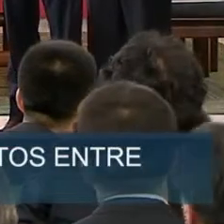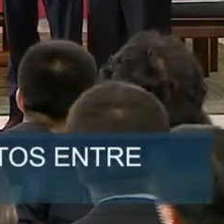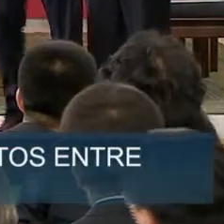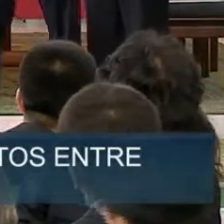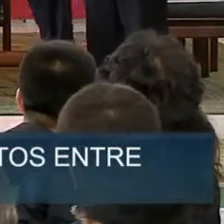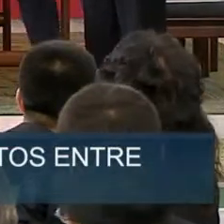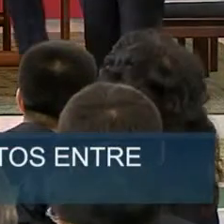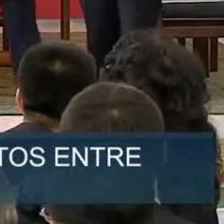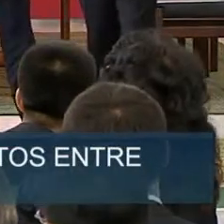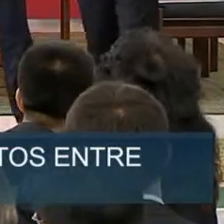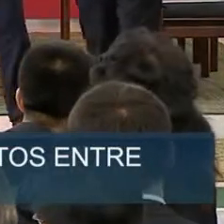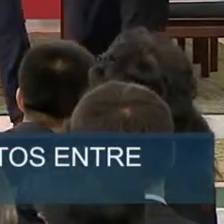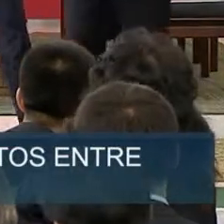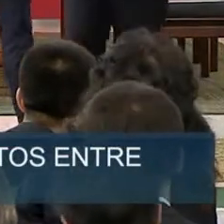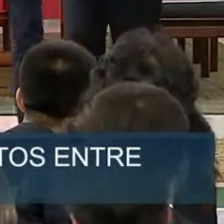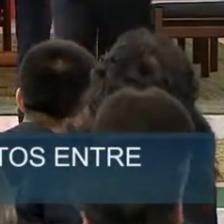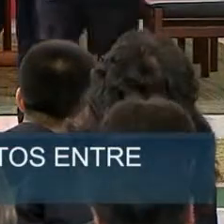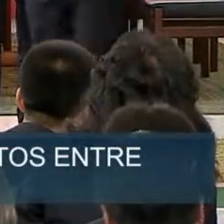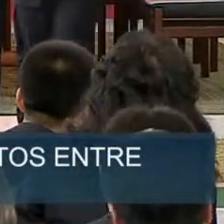公司首席财务官阿雷阿吉雷签署中信通信公司与巴西 Telefônica Vivo